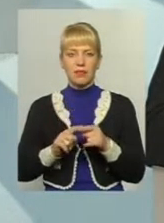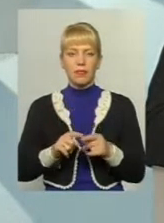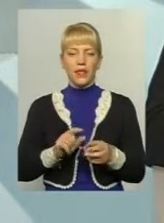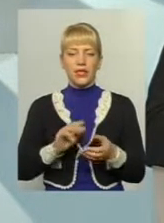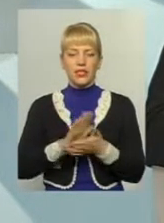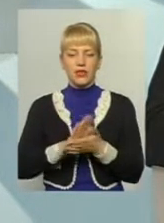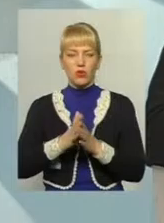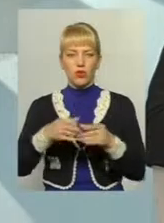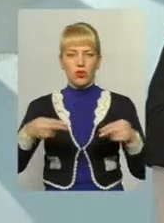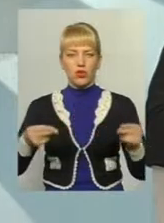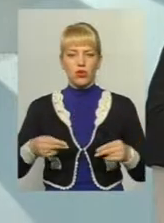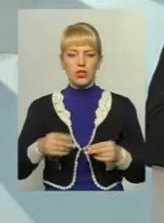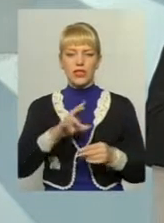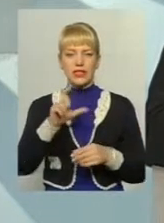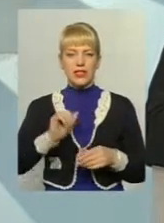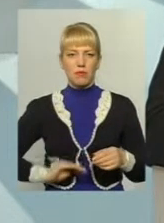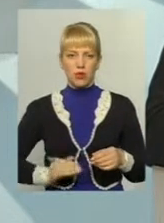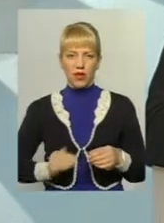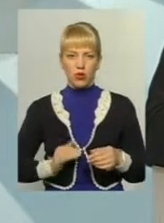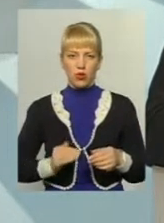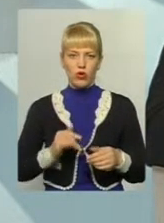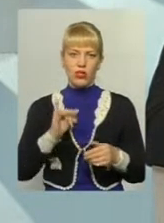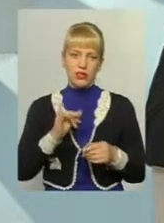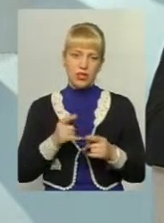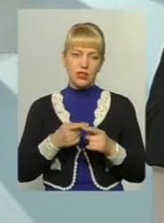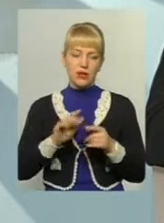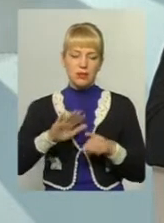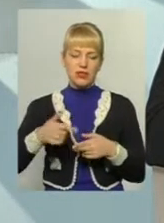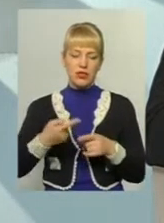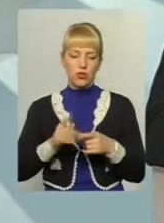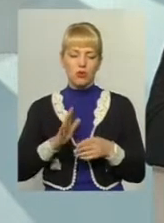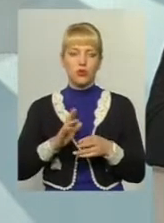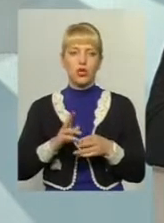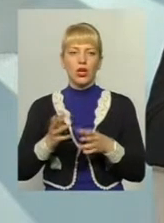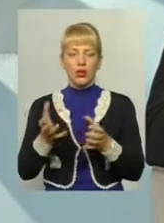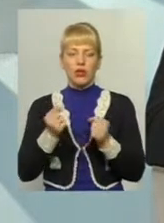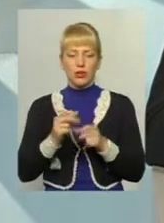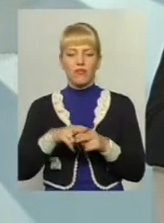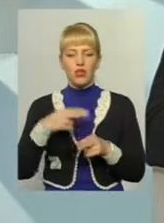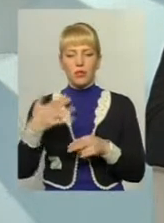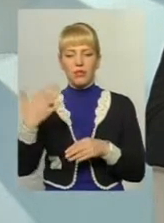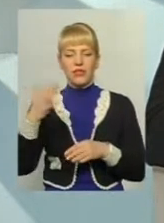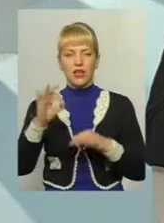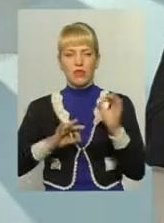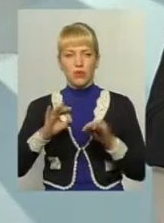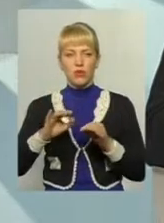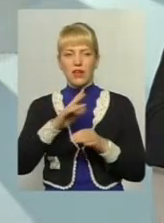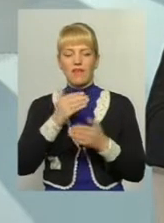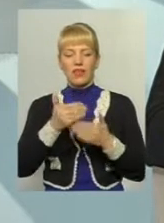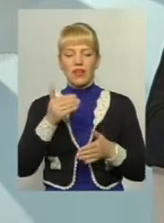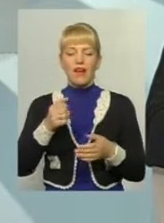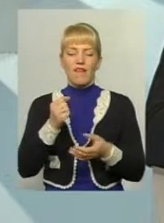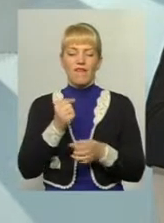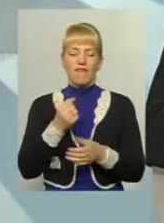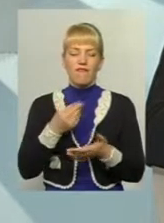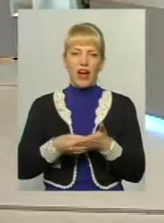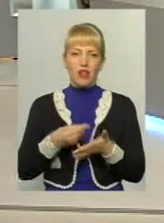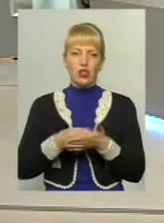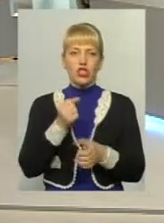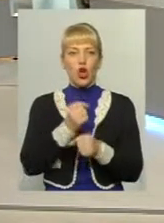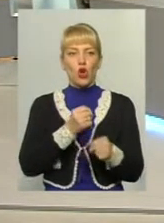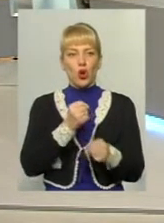мешканці погоджуються участвувати в цій програмі. По-друге, це проплатити і замовити проектно-кошторисну документацію.